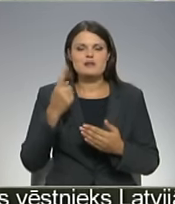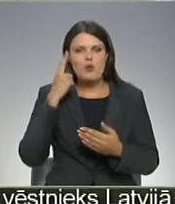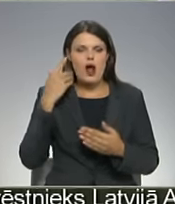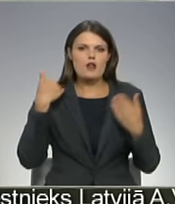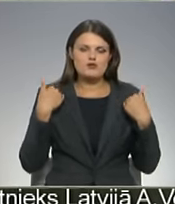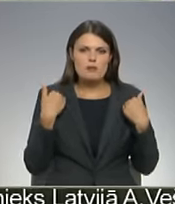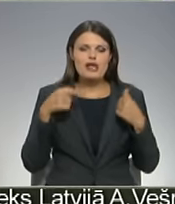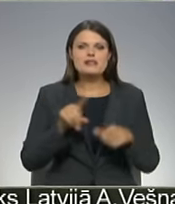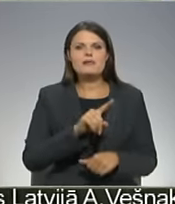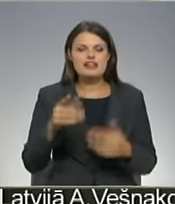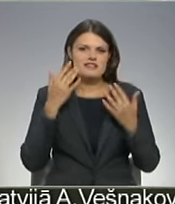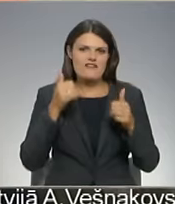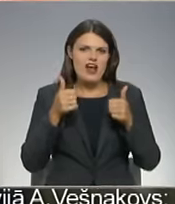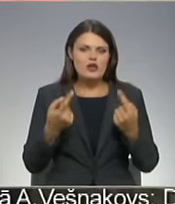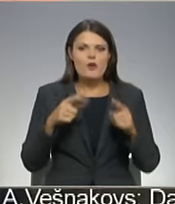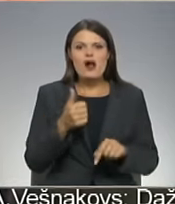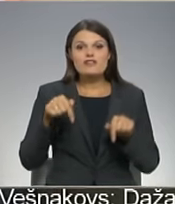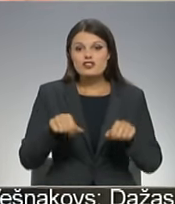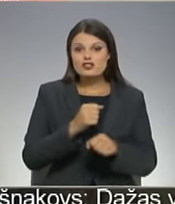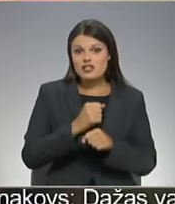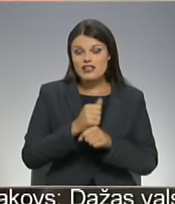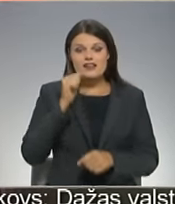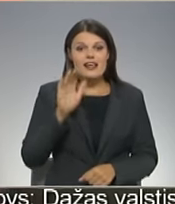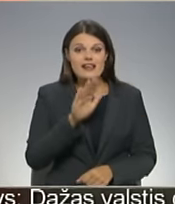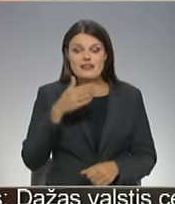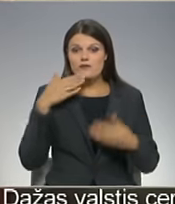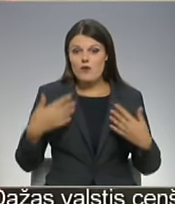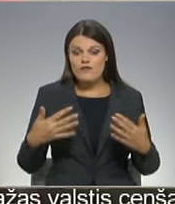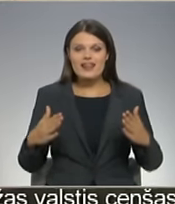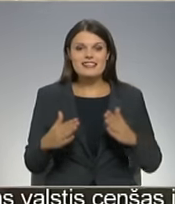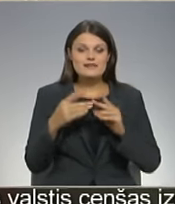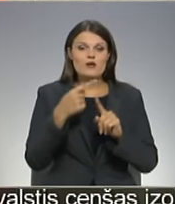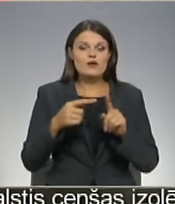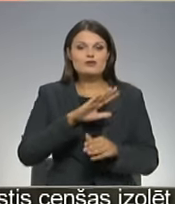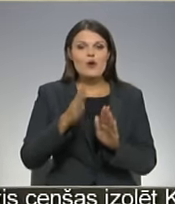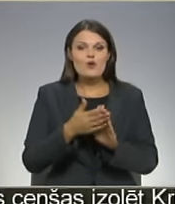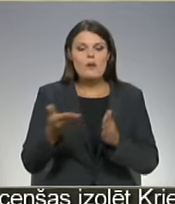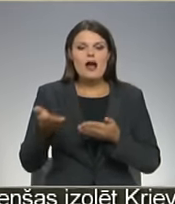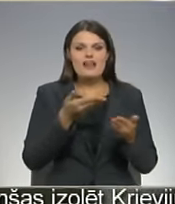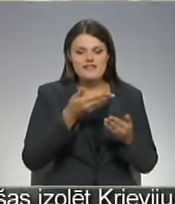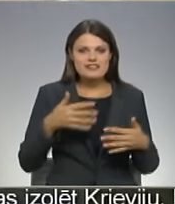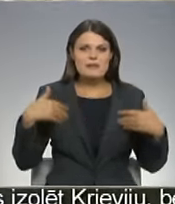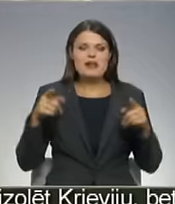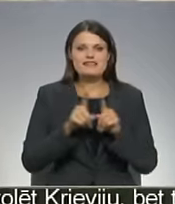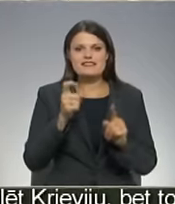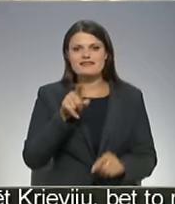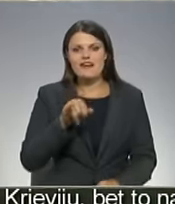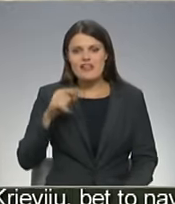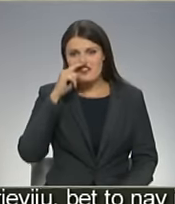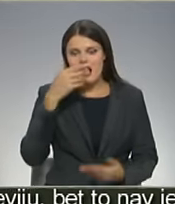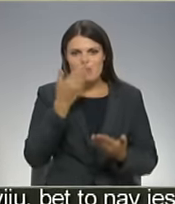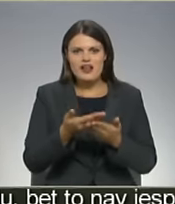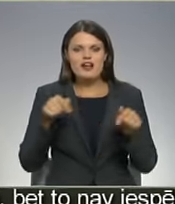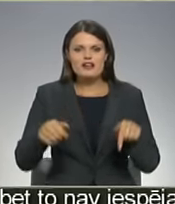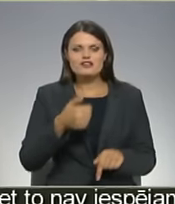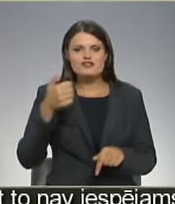pleciem. Tas ir fantastiski, ko viņi šeit dara. Lai arī ikdiena nebūtu nav viegla, svētku reizē līdz ar viesiem prieks ir arī Santai. Ar lepnumu viņa rāda šī gada